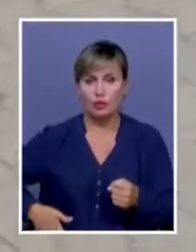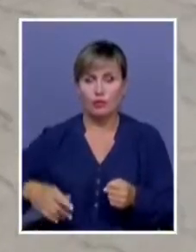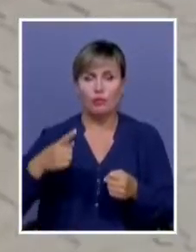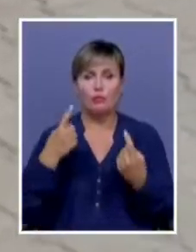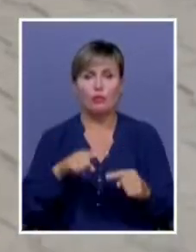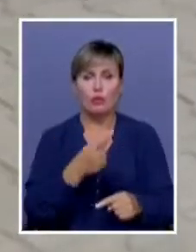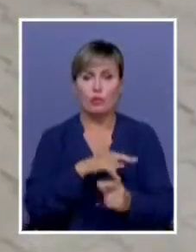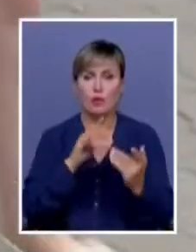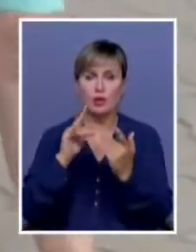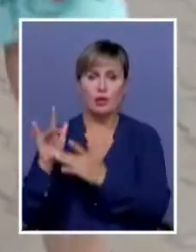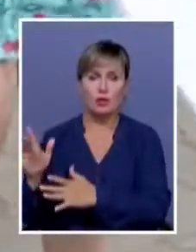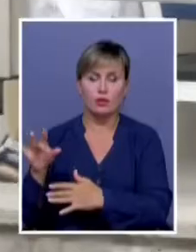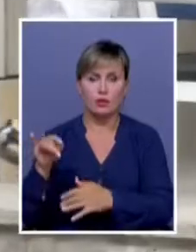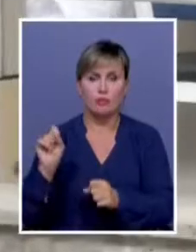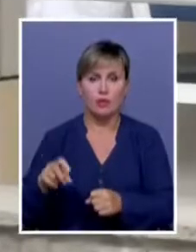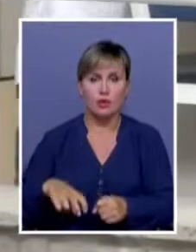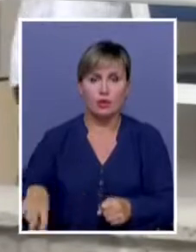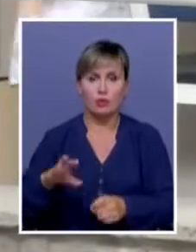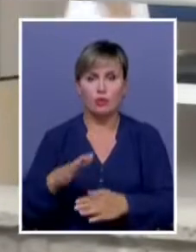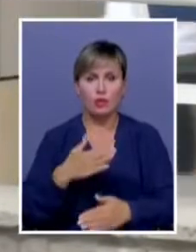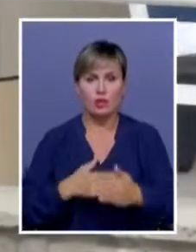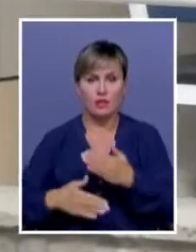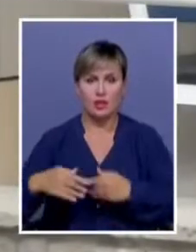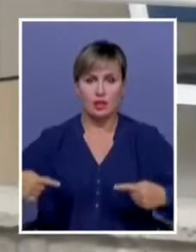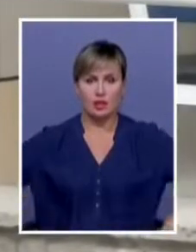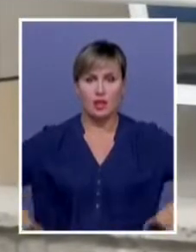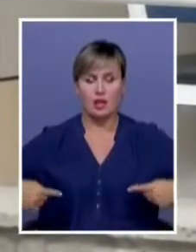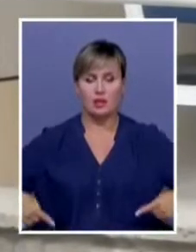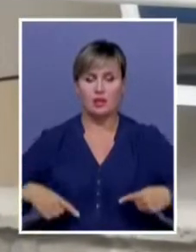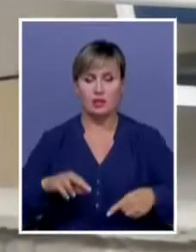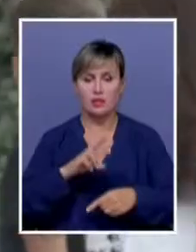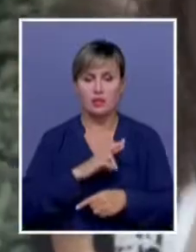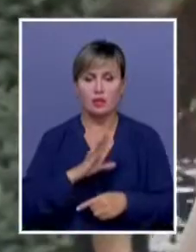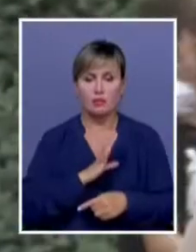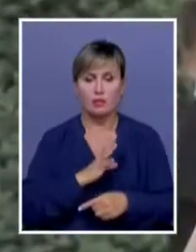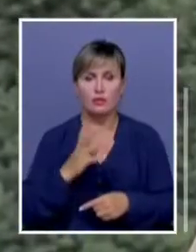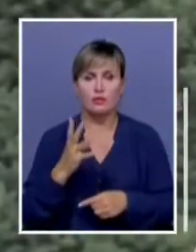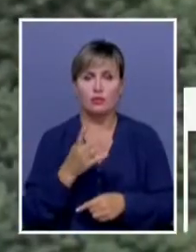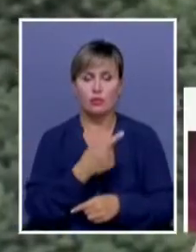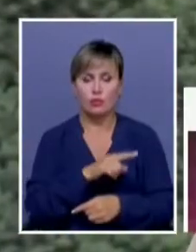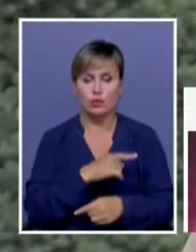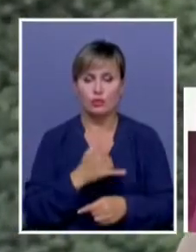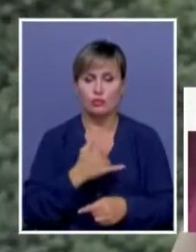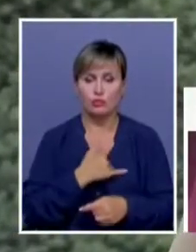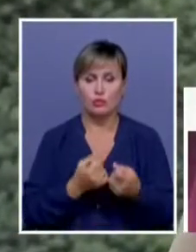другой больнице и могла передвигаться только на инвалидной коляске. Я была якобы в 4-й больнице, у меня